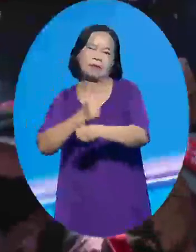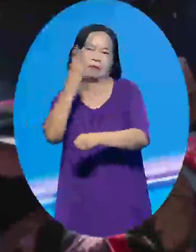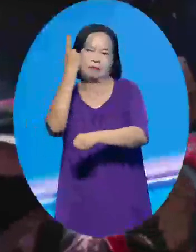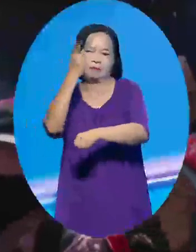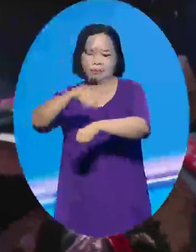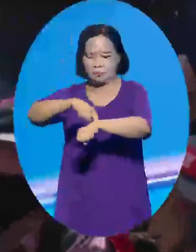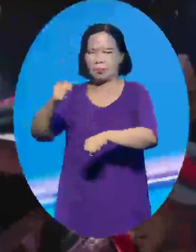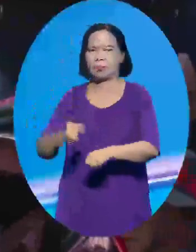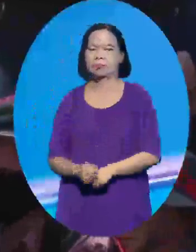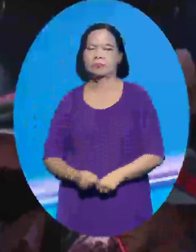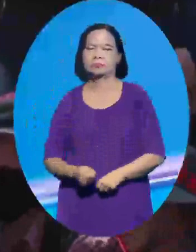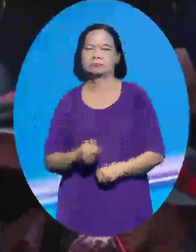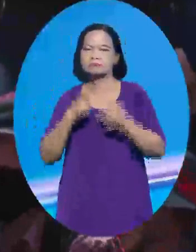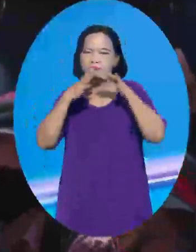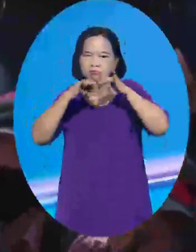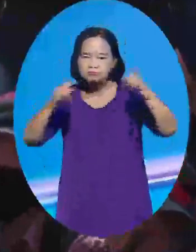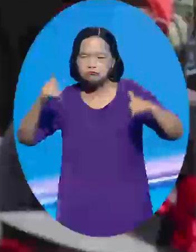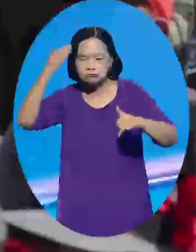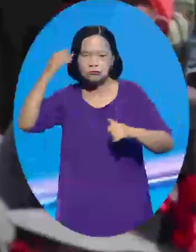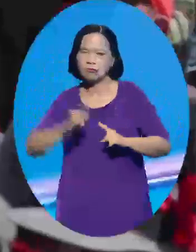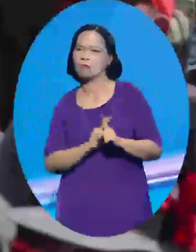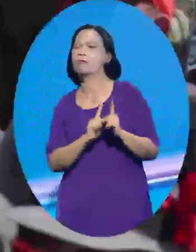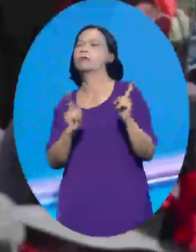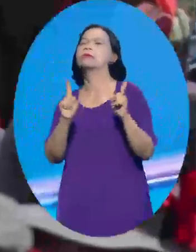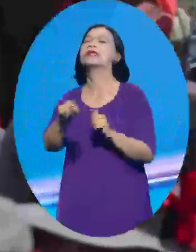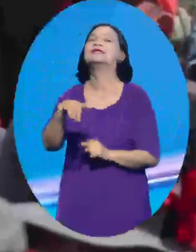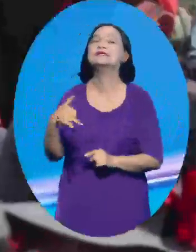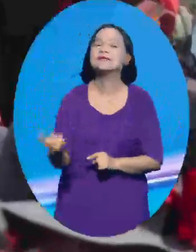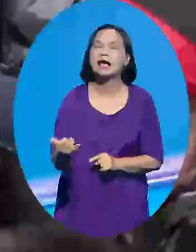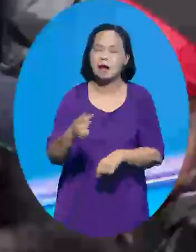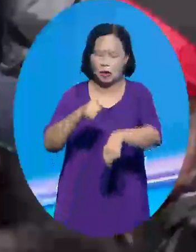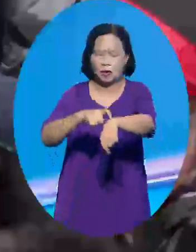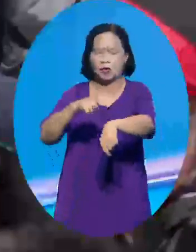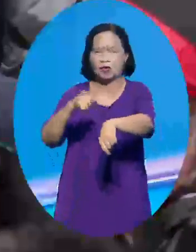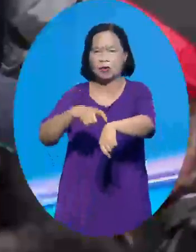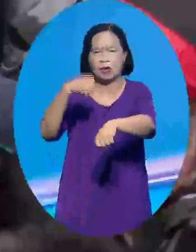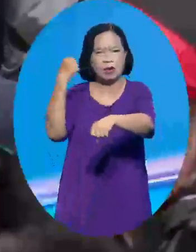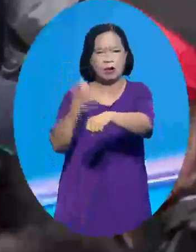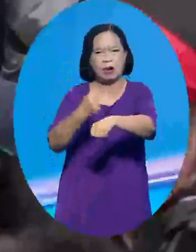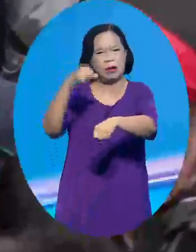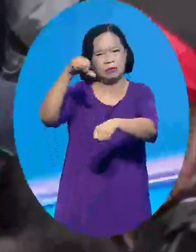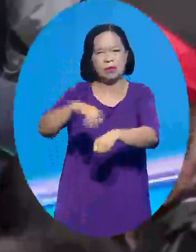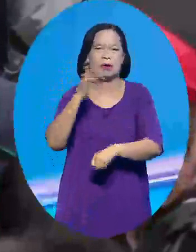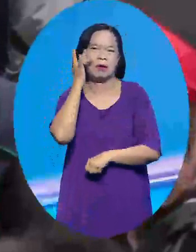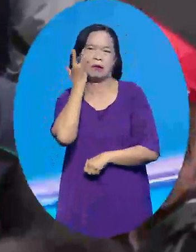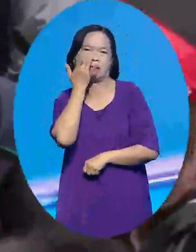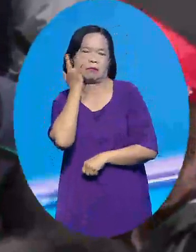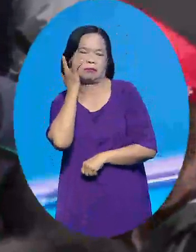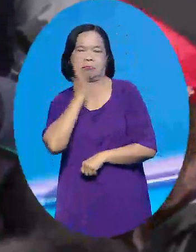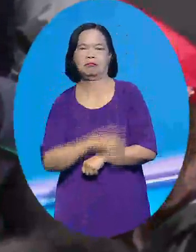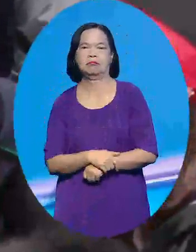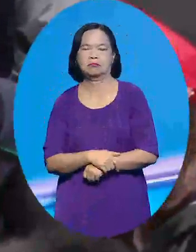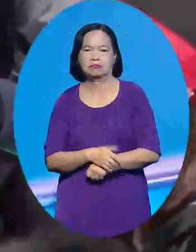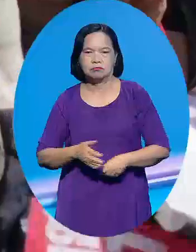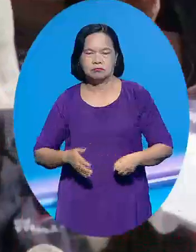nhiều thanh niên Hàn Quốc phản đối chính sách mới này với lý do tăng giờ làm có thể kéo dài tác động tiêu cực đối với khủng hoảng nhân khẩu học Khi